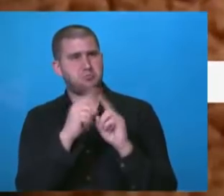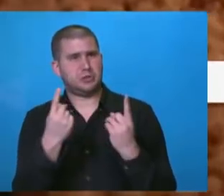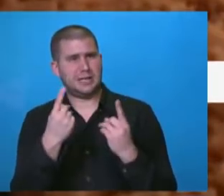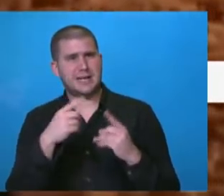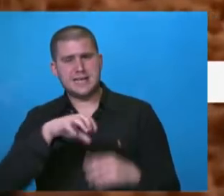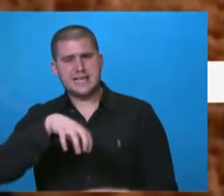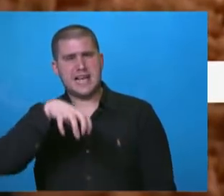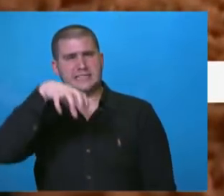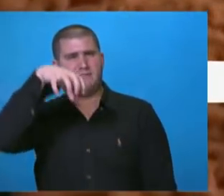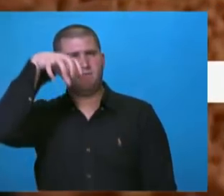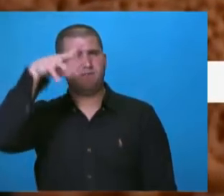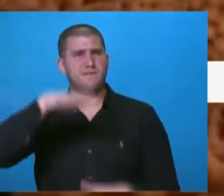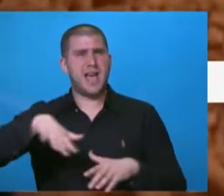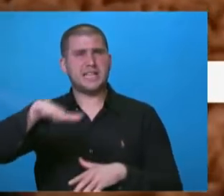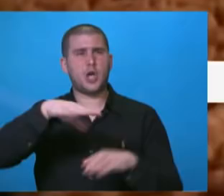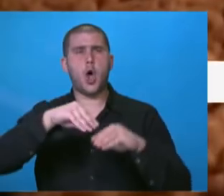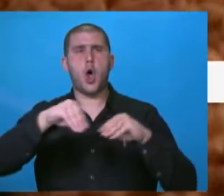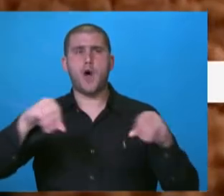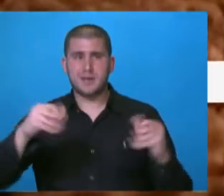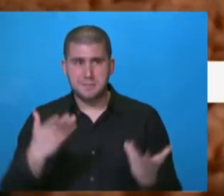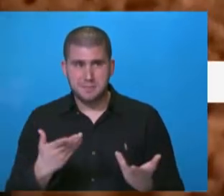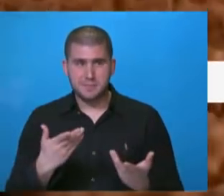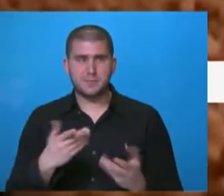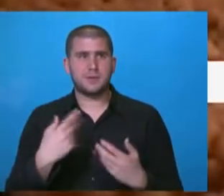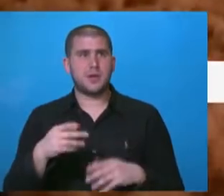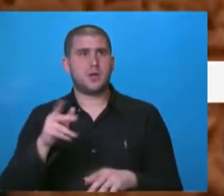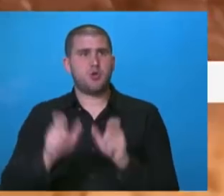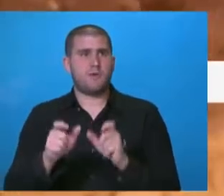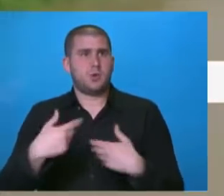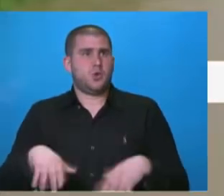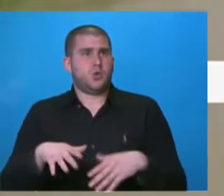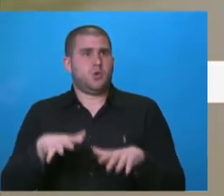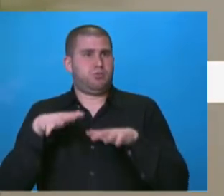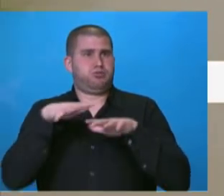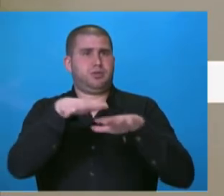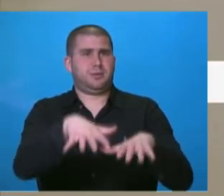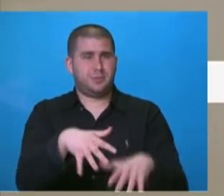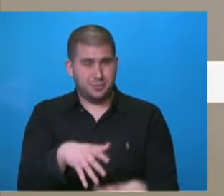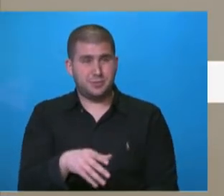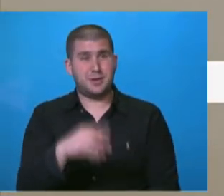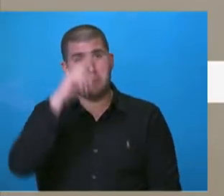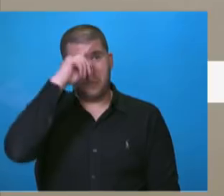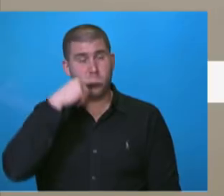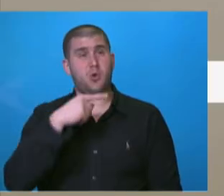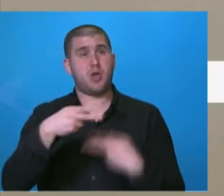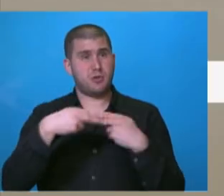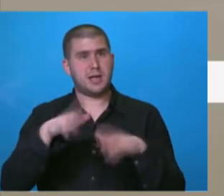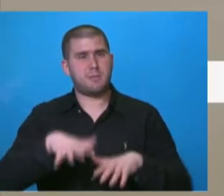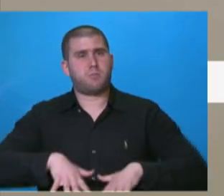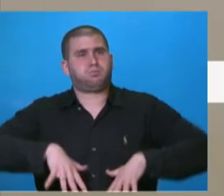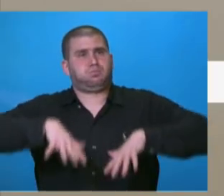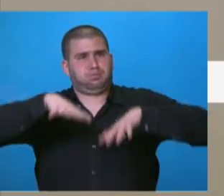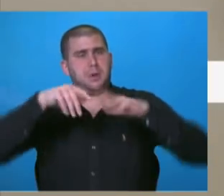קצף, שהציף את אזור החופים ואיים על התושבים. גם פורטוגל השכנה סבלה מהצפות בעקבות הגשם